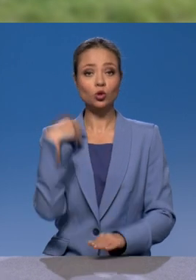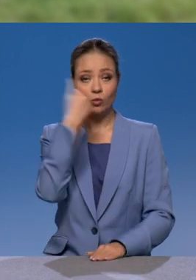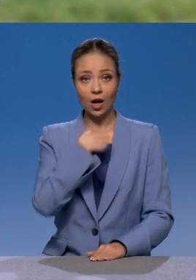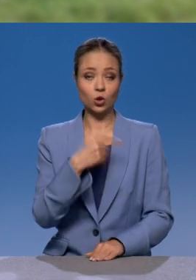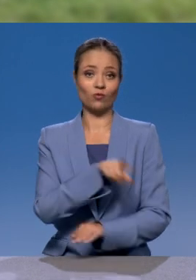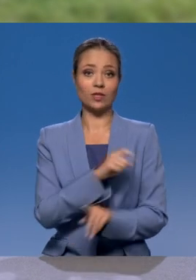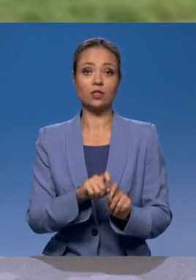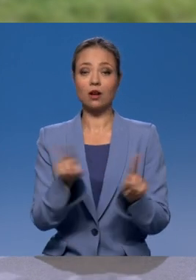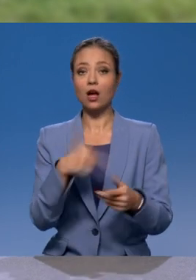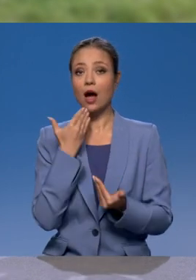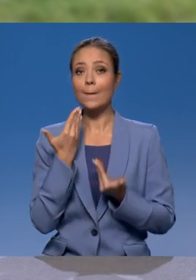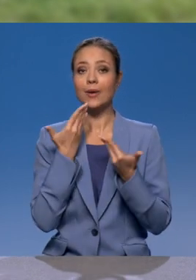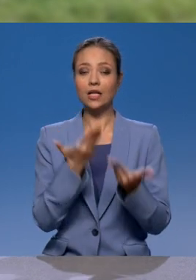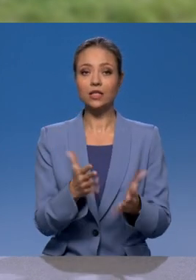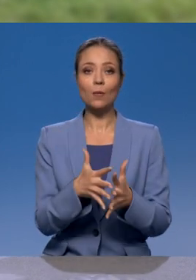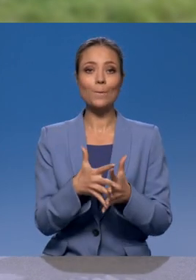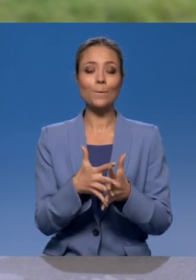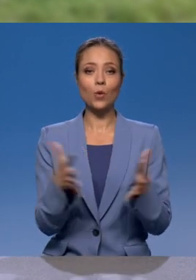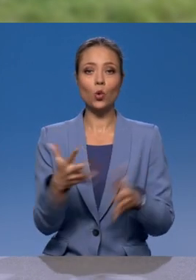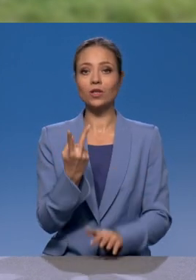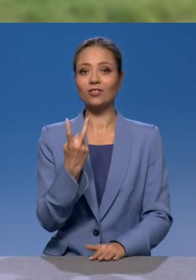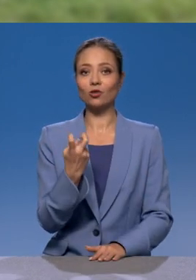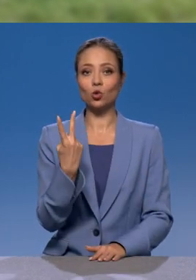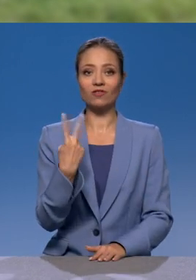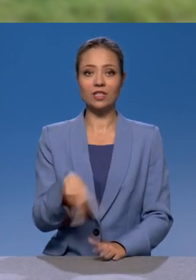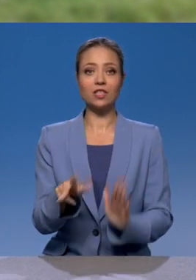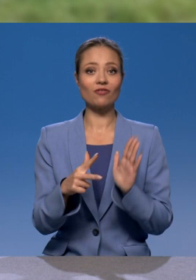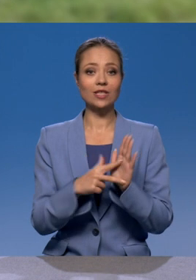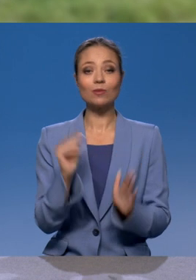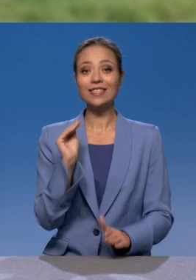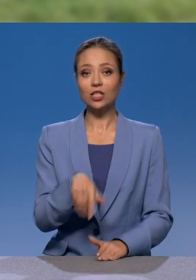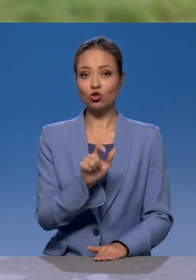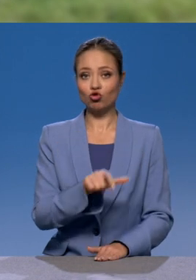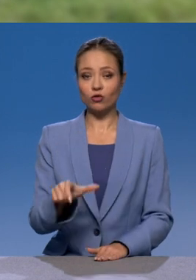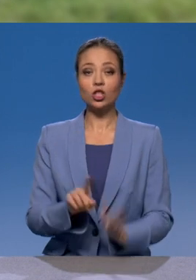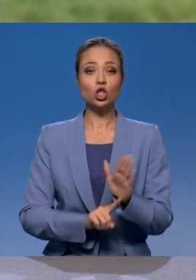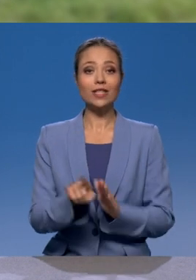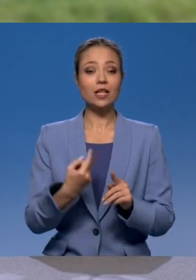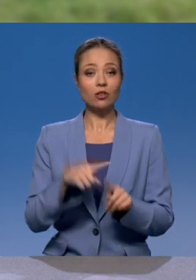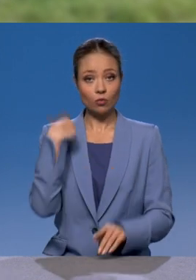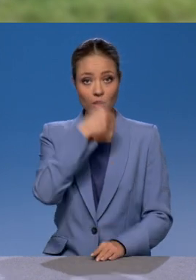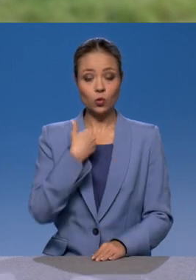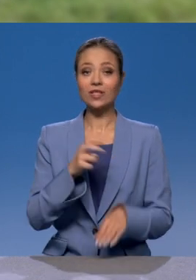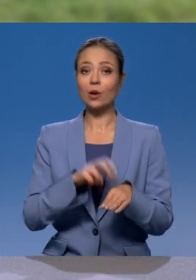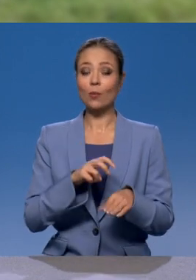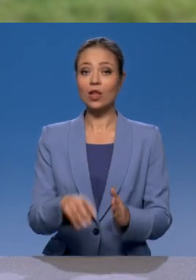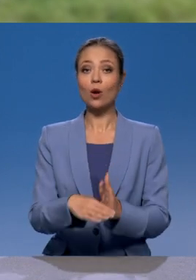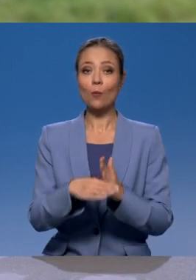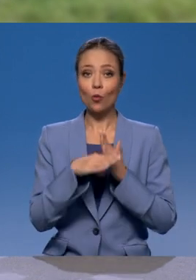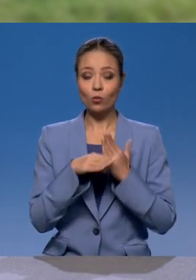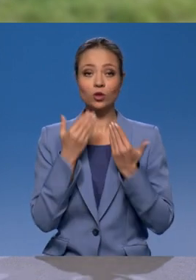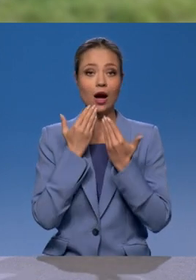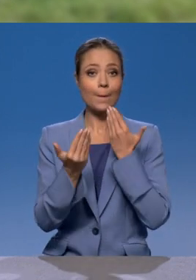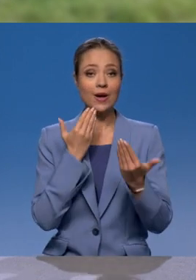организации обратилось более 228 тысяч человек. Только с начала этого года за медпомощью после укусов собак обратились